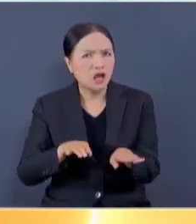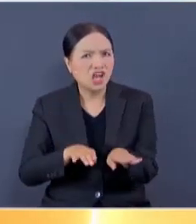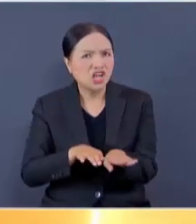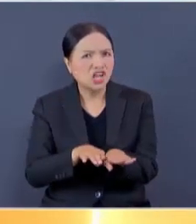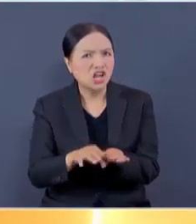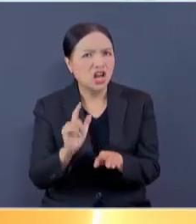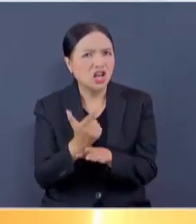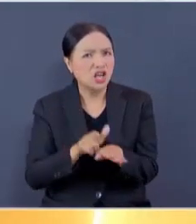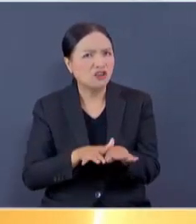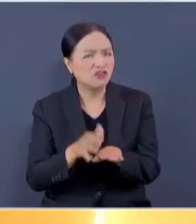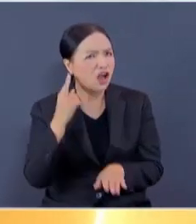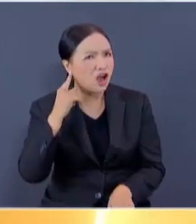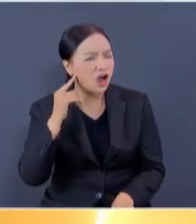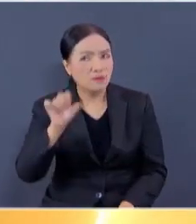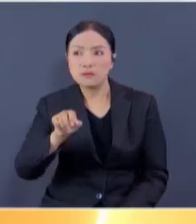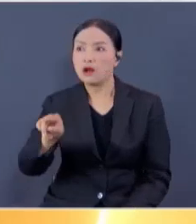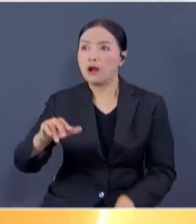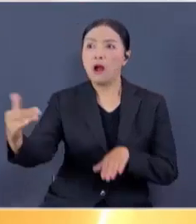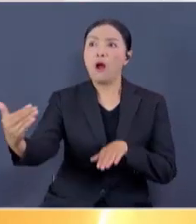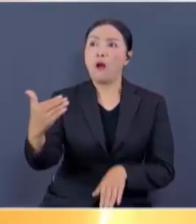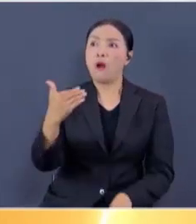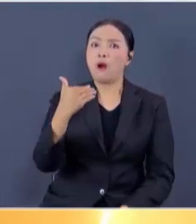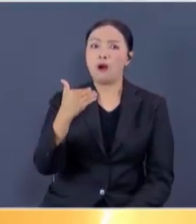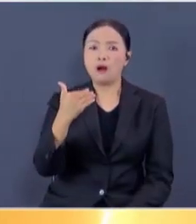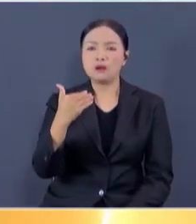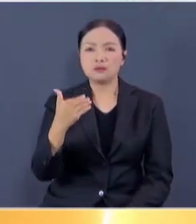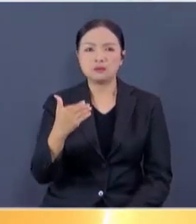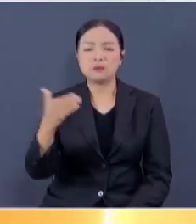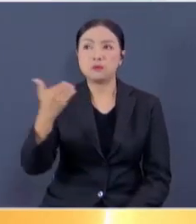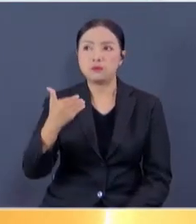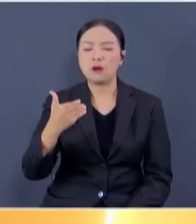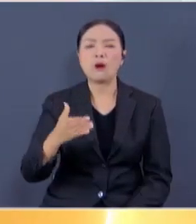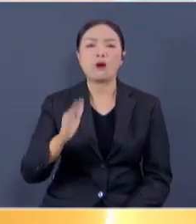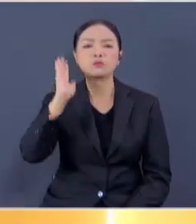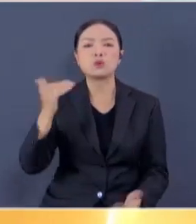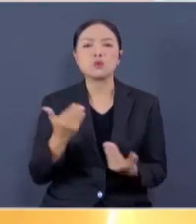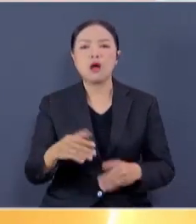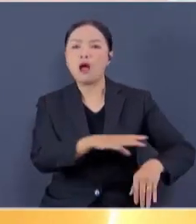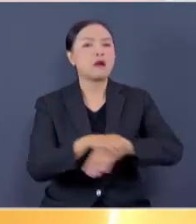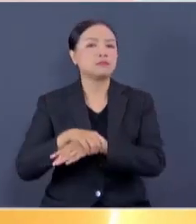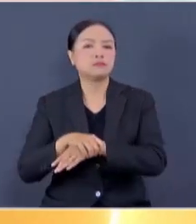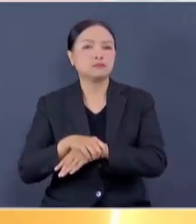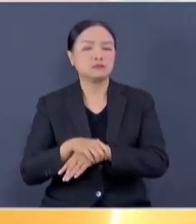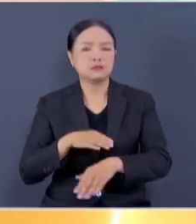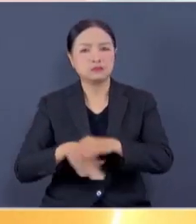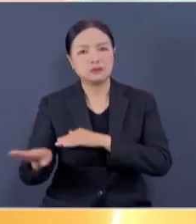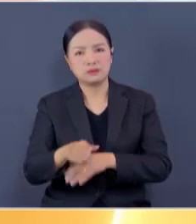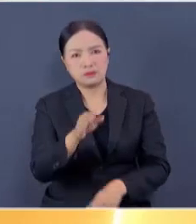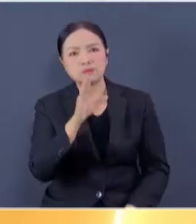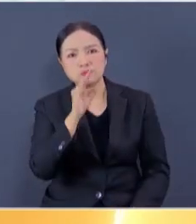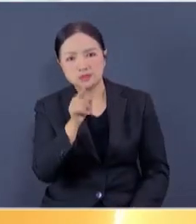หันไปดูอีกทีรถเมย์เนี่ยกำลังพุ่งเข้ามาชนแล้วก็เลยรีบคว้าแขนลูกชายวิ่งหนีเลยลองไปฟังเสียงของคุณพ่อ